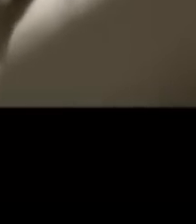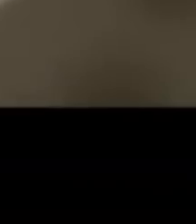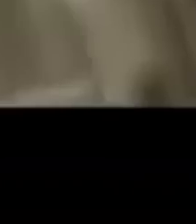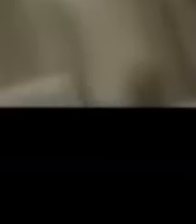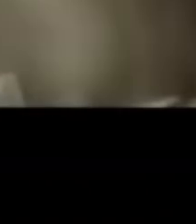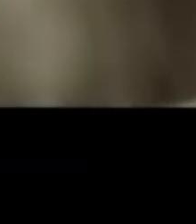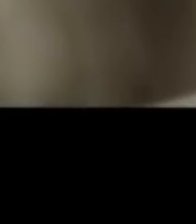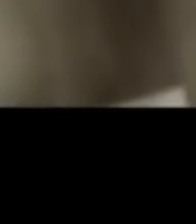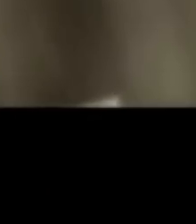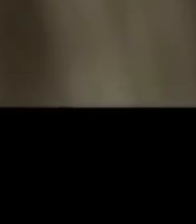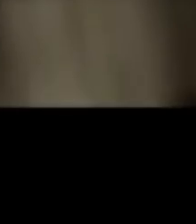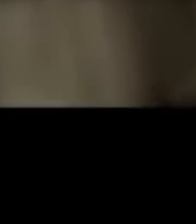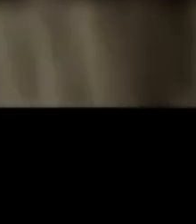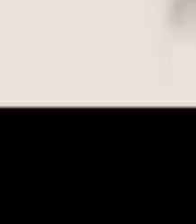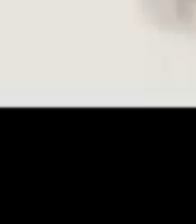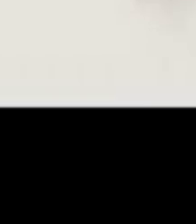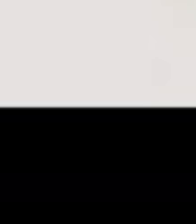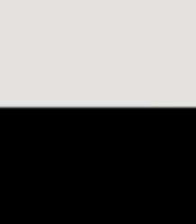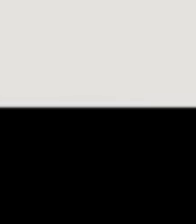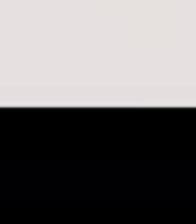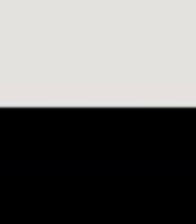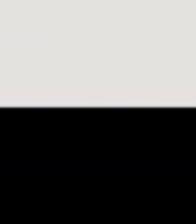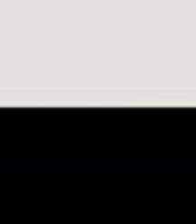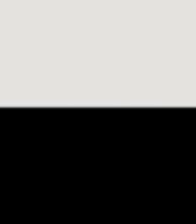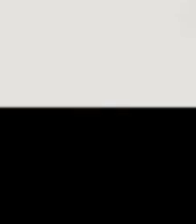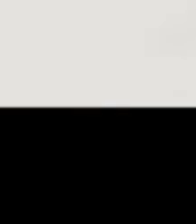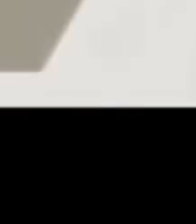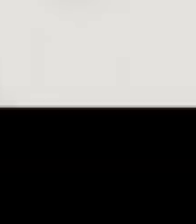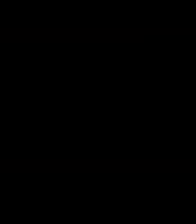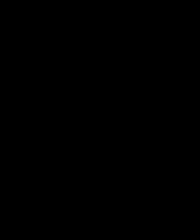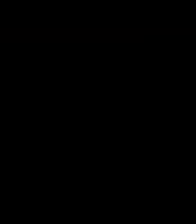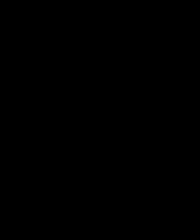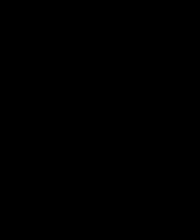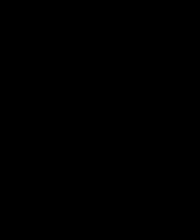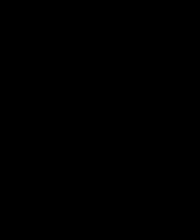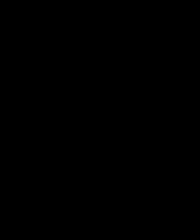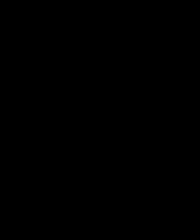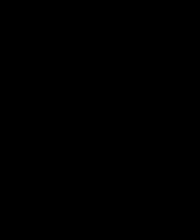นอกคนนั้นลงวันเดียวคนติดตามเป็นแสนอะ ใช่หรือวะมั่วเปล่า